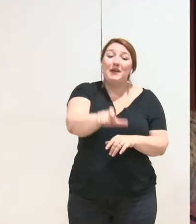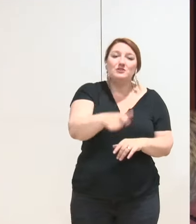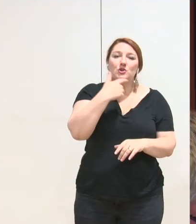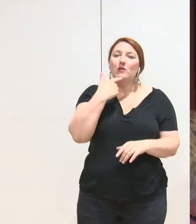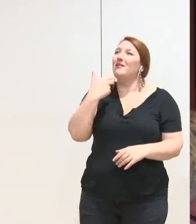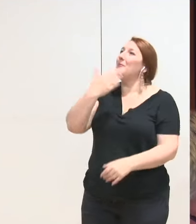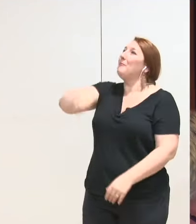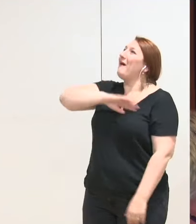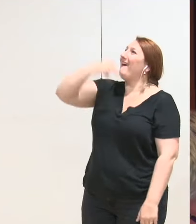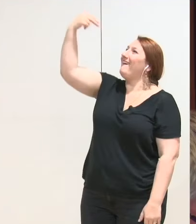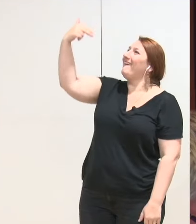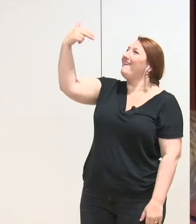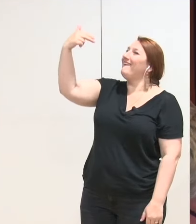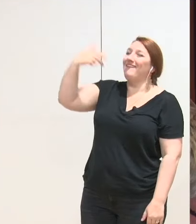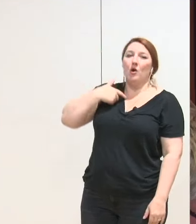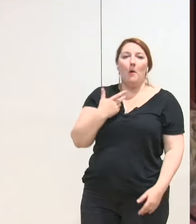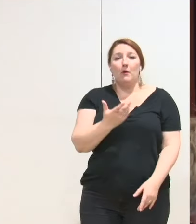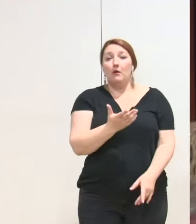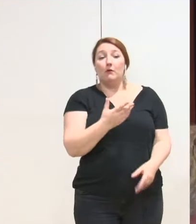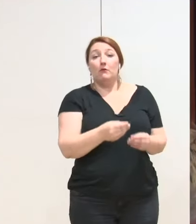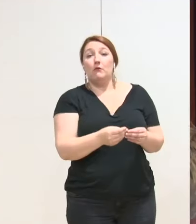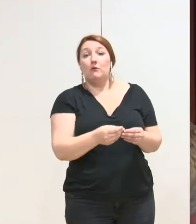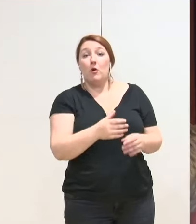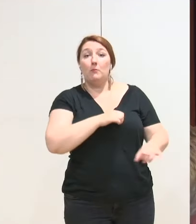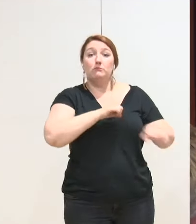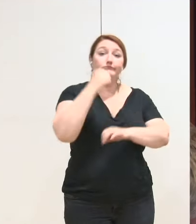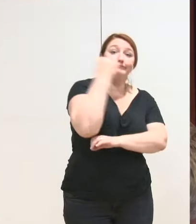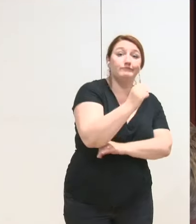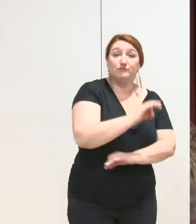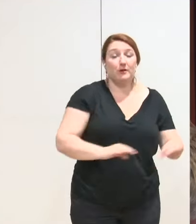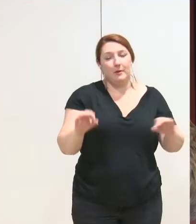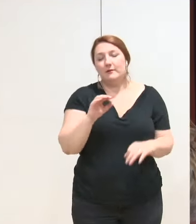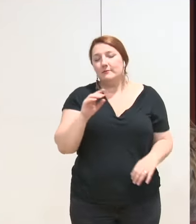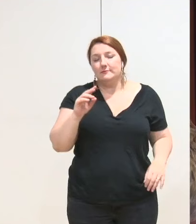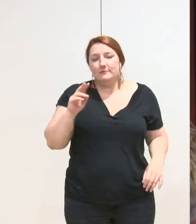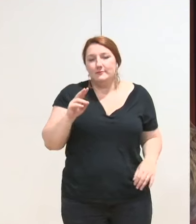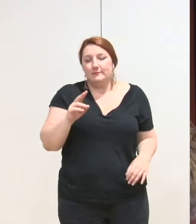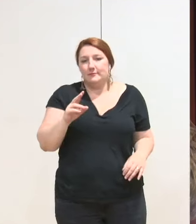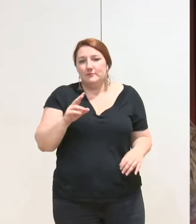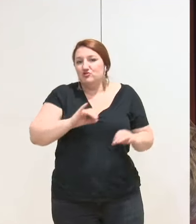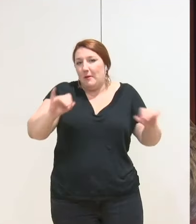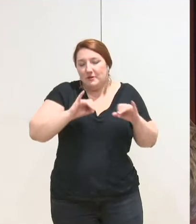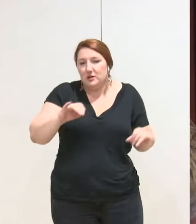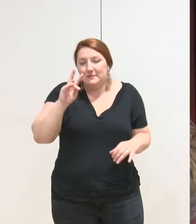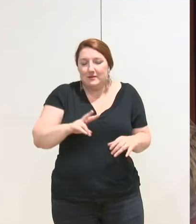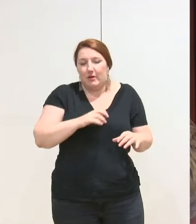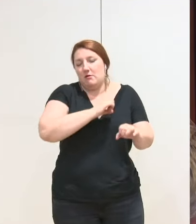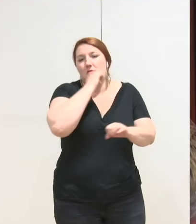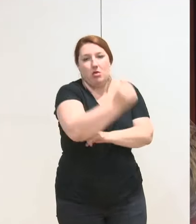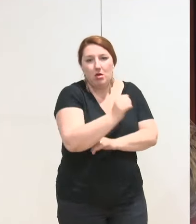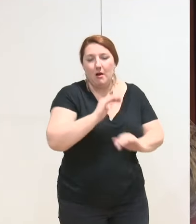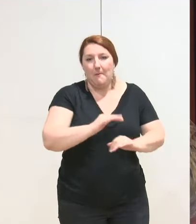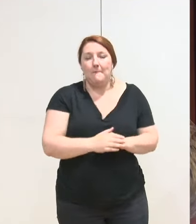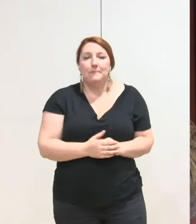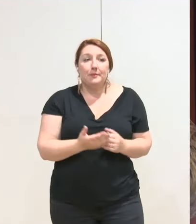entretien cela un coût oui elle demande aussi un investissement 300000 € les chiffres ont été